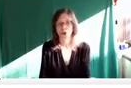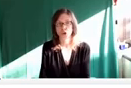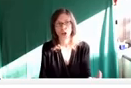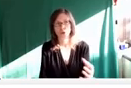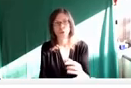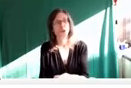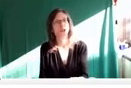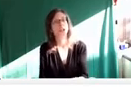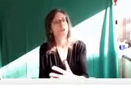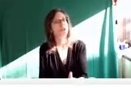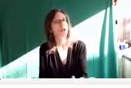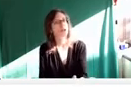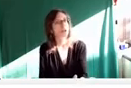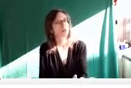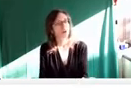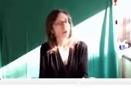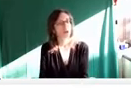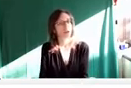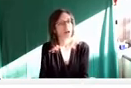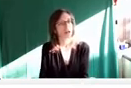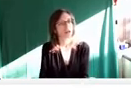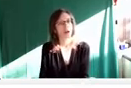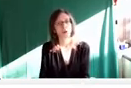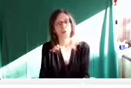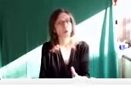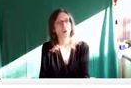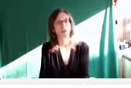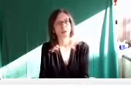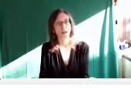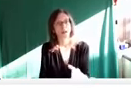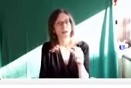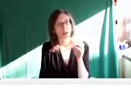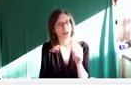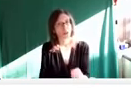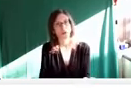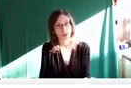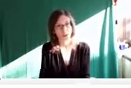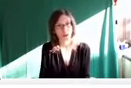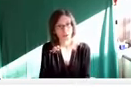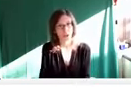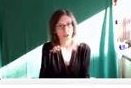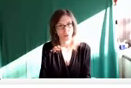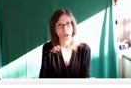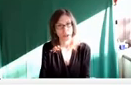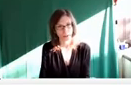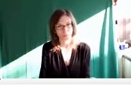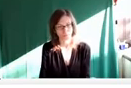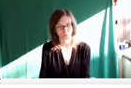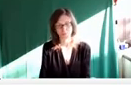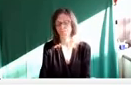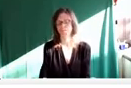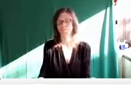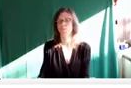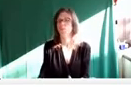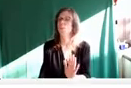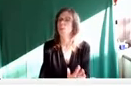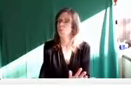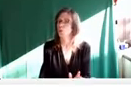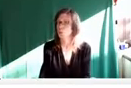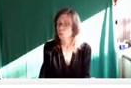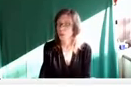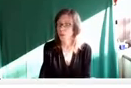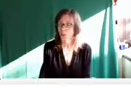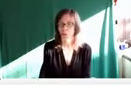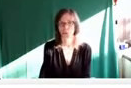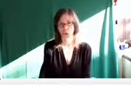matière de recherche ou de données administratives, gouvernementales ou même commerciales, c'est la Commission d'accès à l'information, la CAI. C'est ce